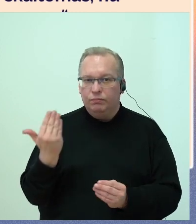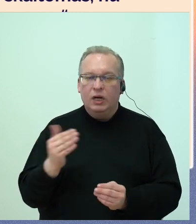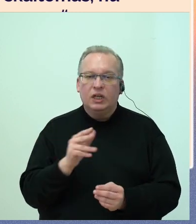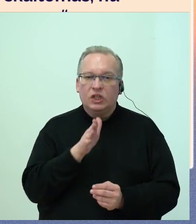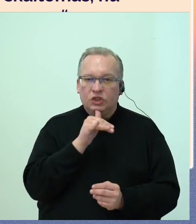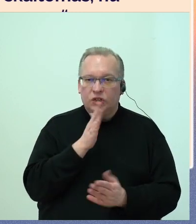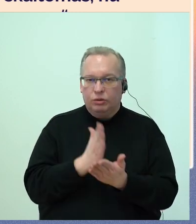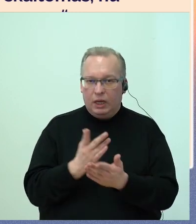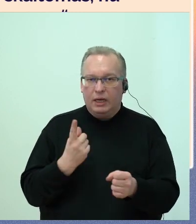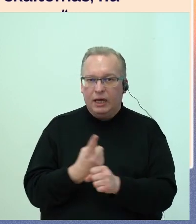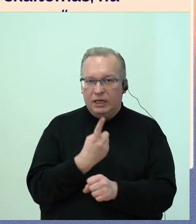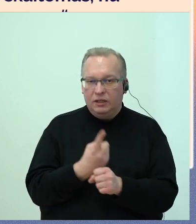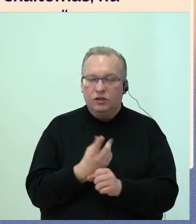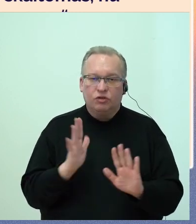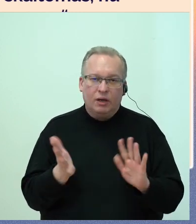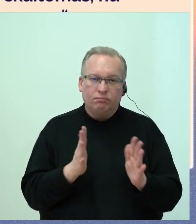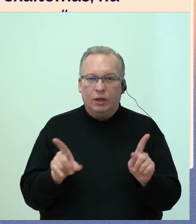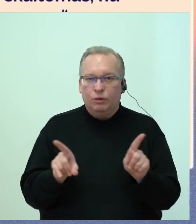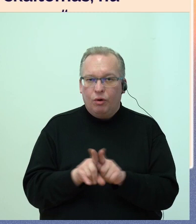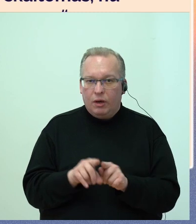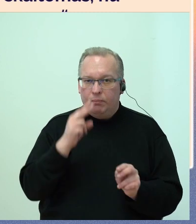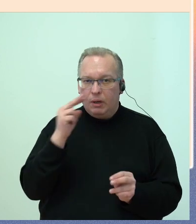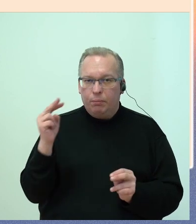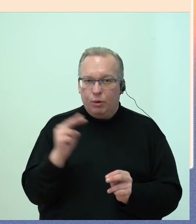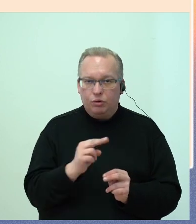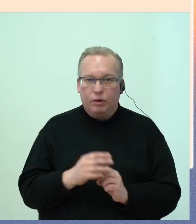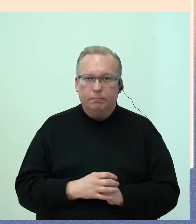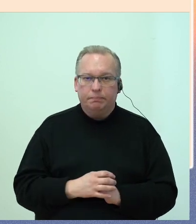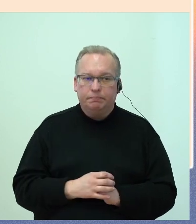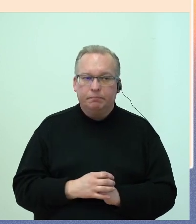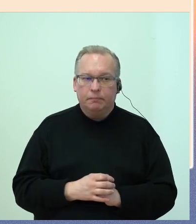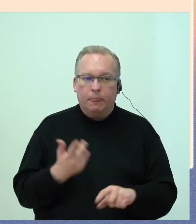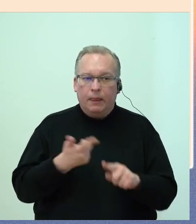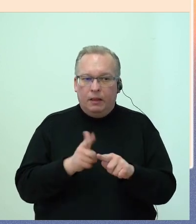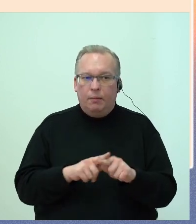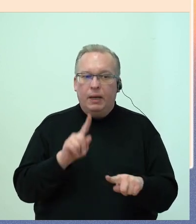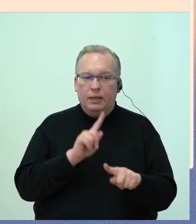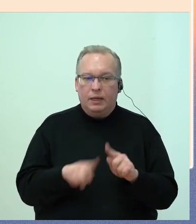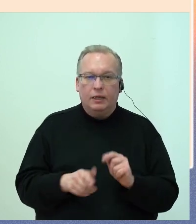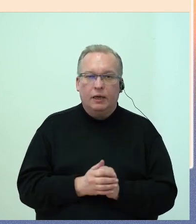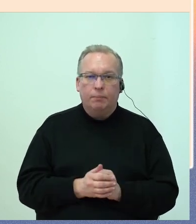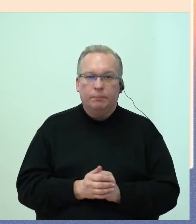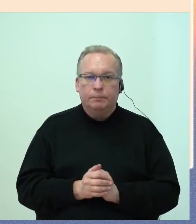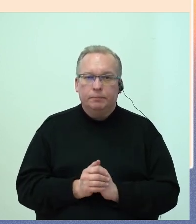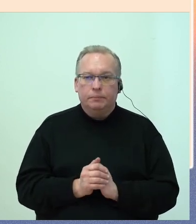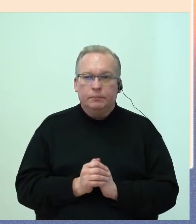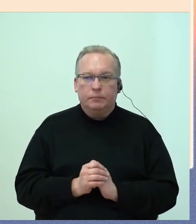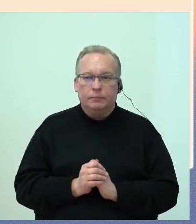Tai kritiškai yra žmonės tokiam požiūriui. Tai labai greitai tada tiesiog,